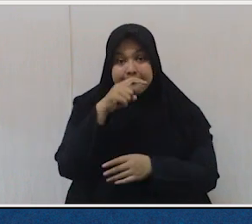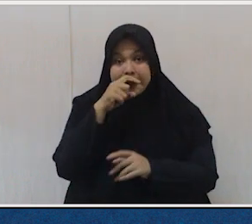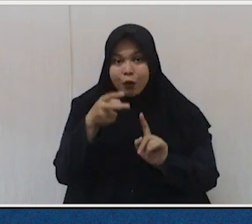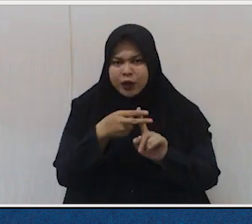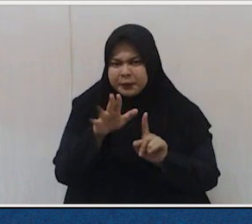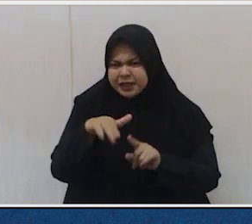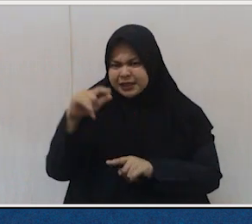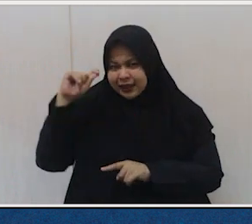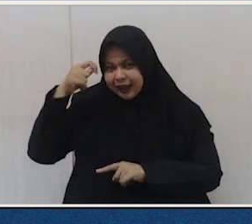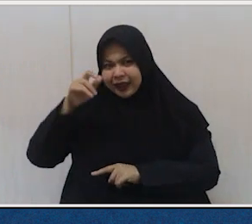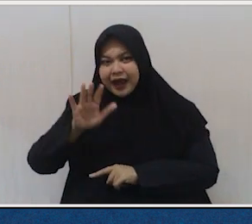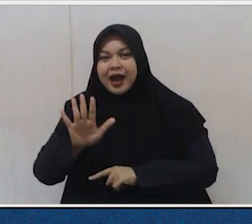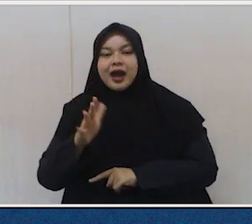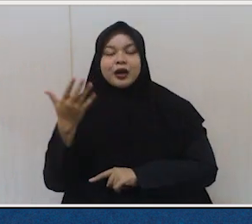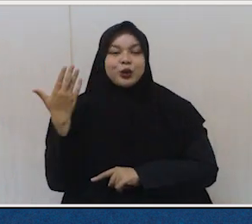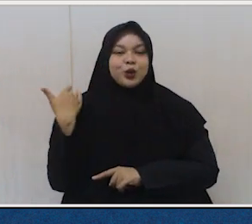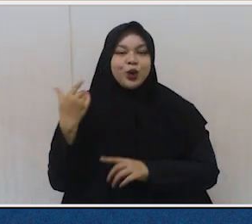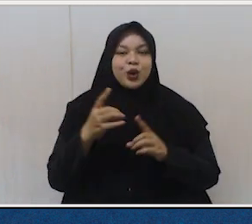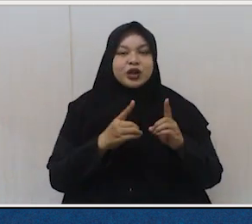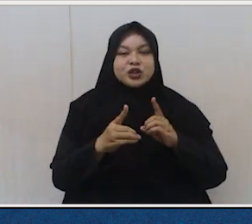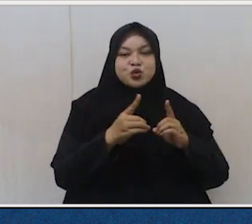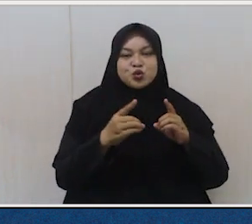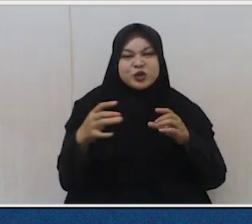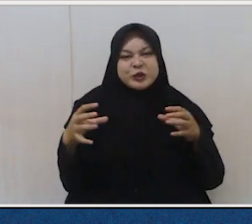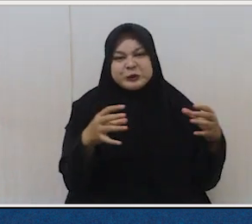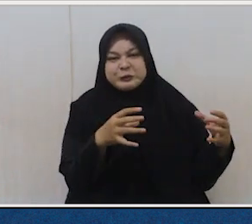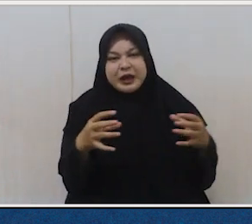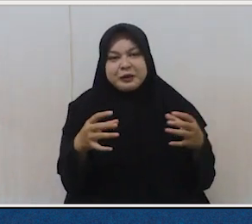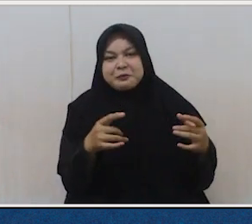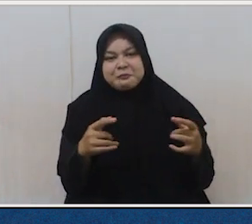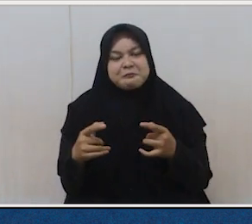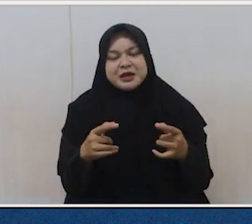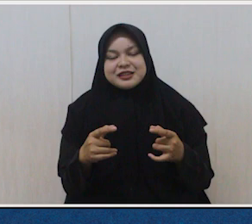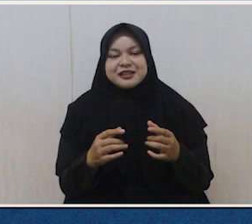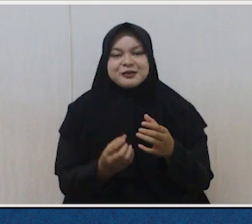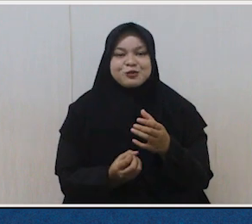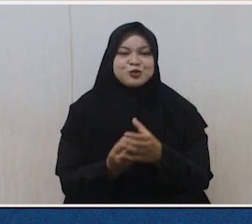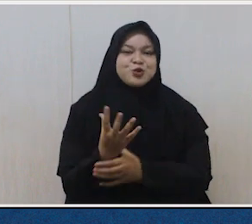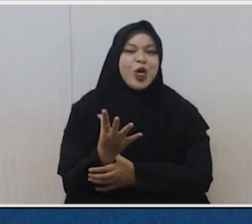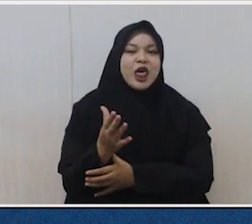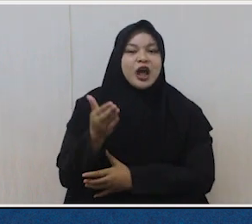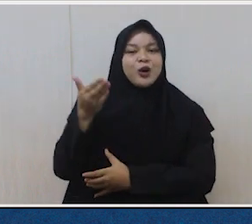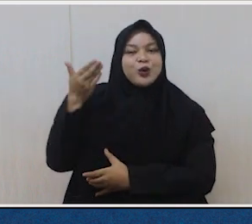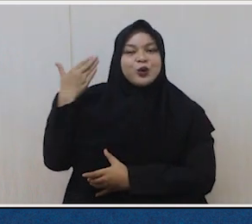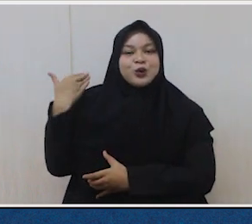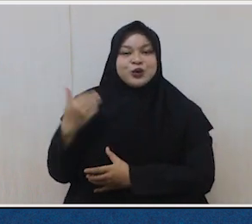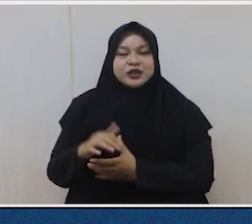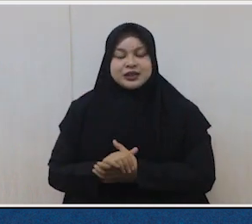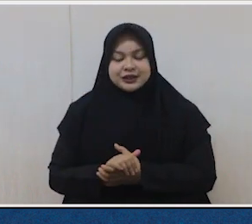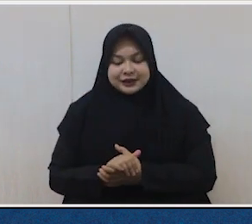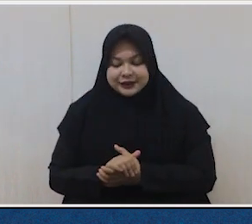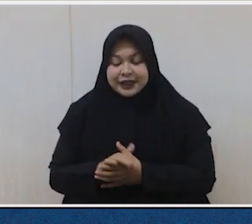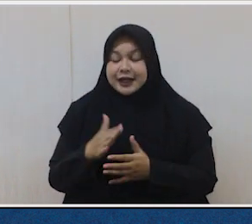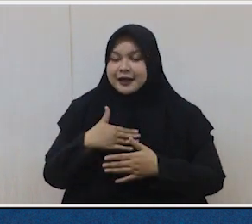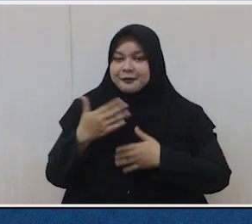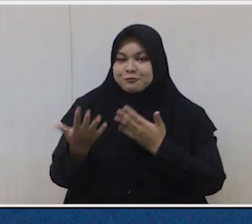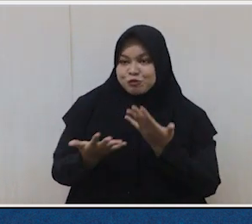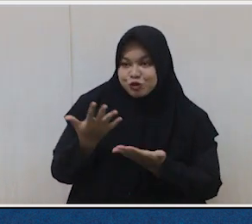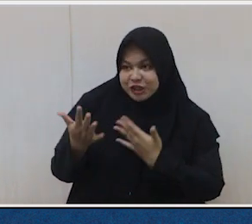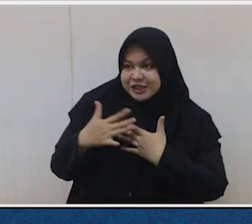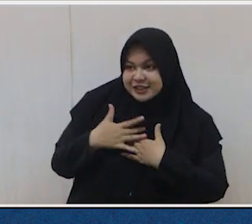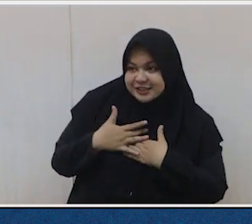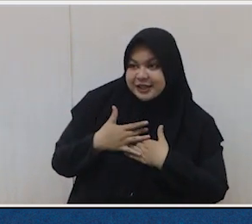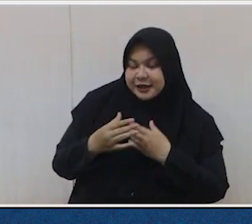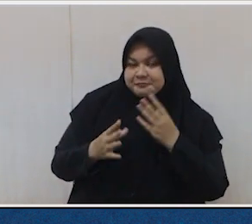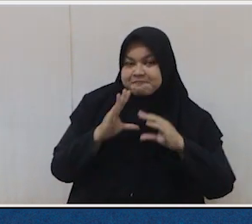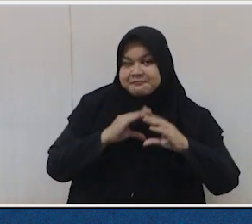pada waktu itu ya Ee diskusi ee debat-debat yang muncul ya pada waktu itu ya Iya Jadi mungkin saya saya tarik sedikit ke